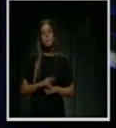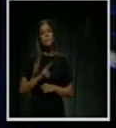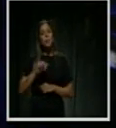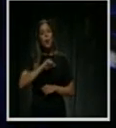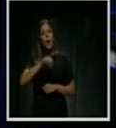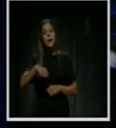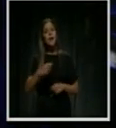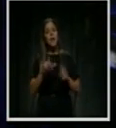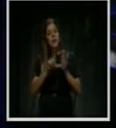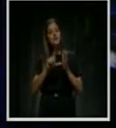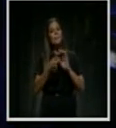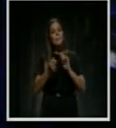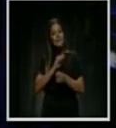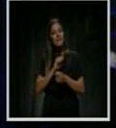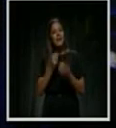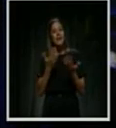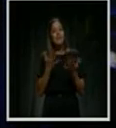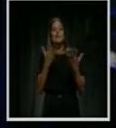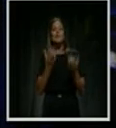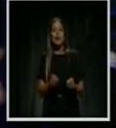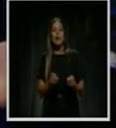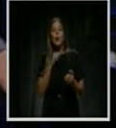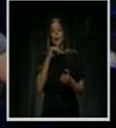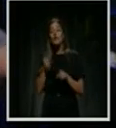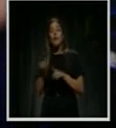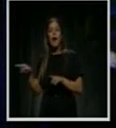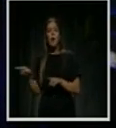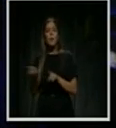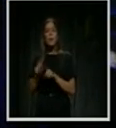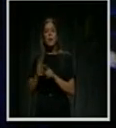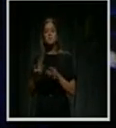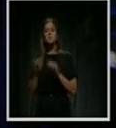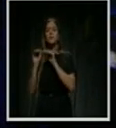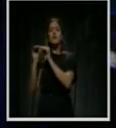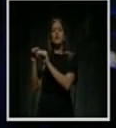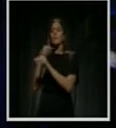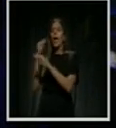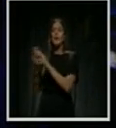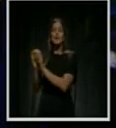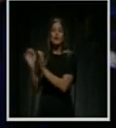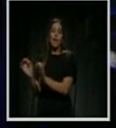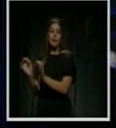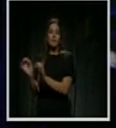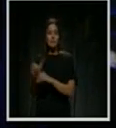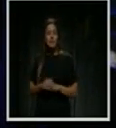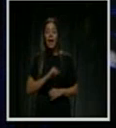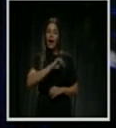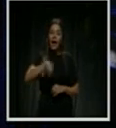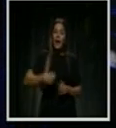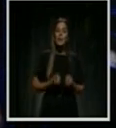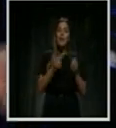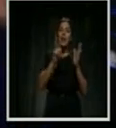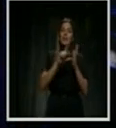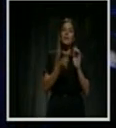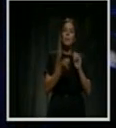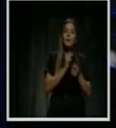kienu qed jinxtaħtu taħt it-tapit u minn ferm qabel l-2013, però fl-istess waqt li aħna konna qed inġibu dak ir-riformi, għax għal ħadd ieħor il-governanza hija